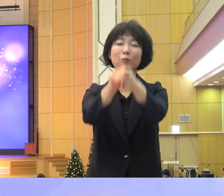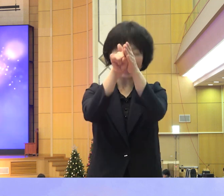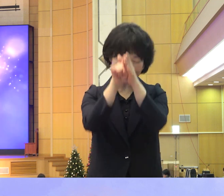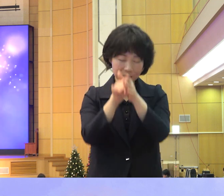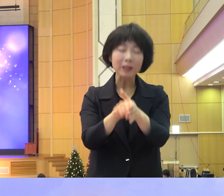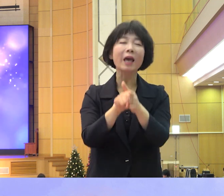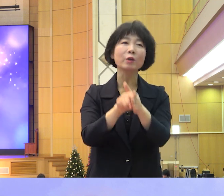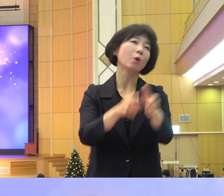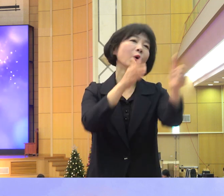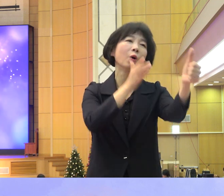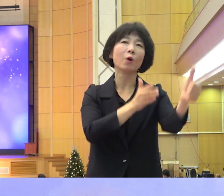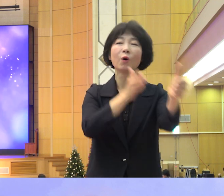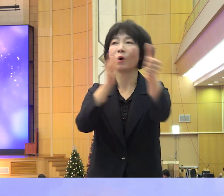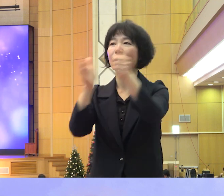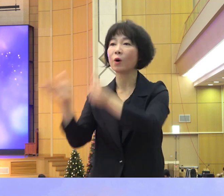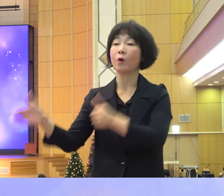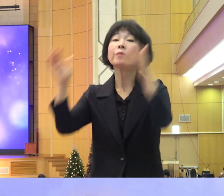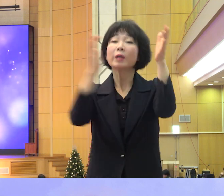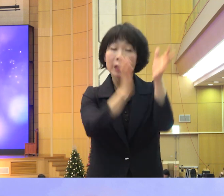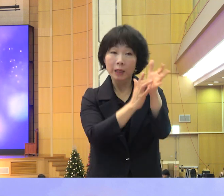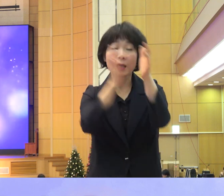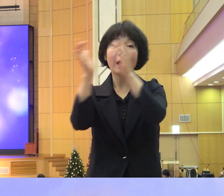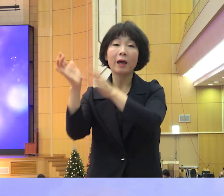예수 믿으세요.